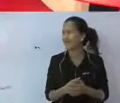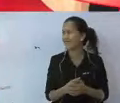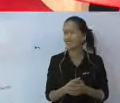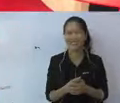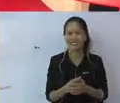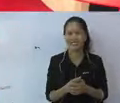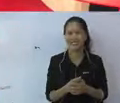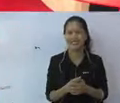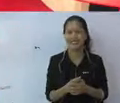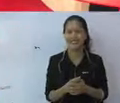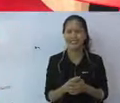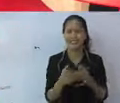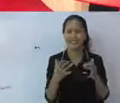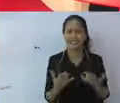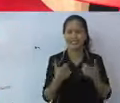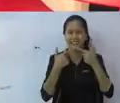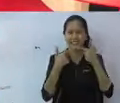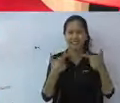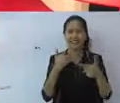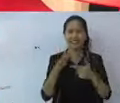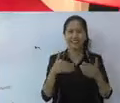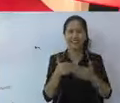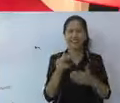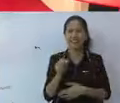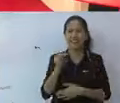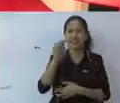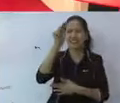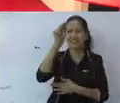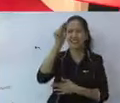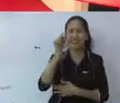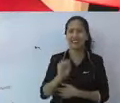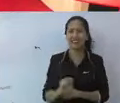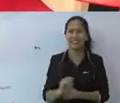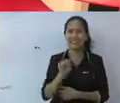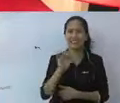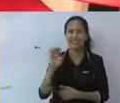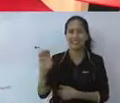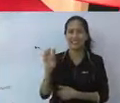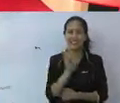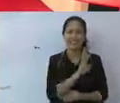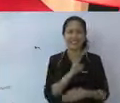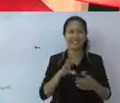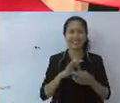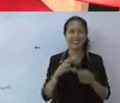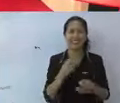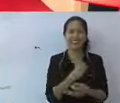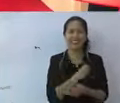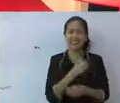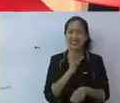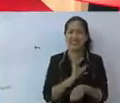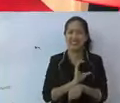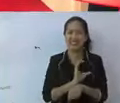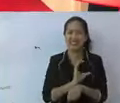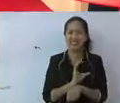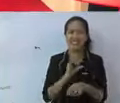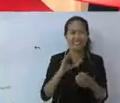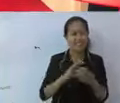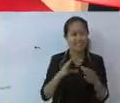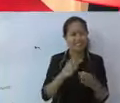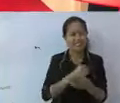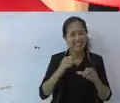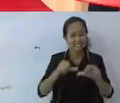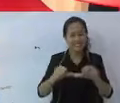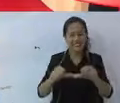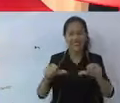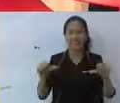Ay, sige na nga, batiin ko na mga taga-North. South. East. And the west corner ng ating